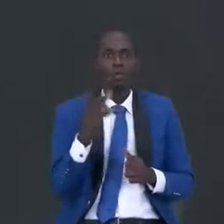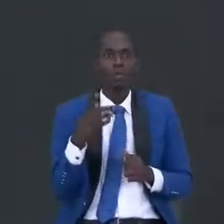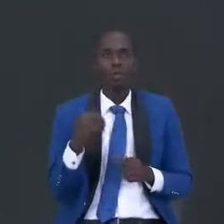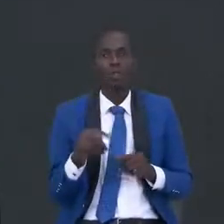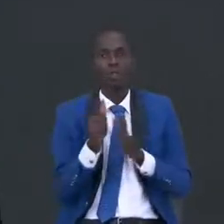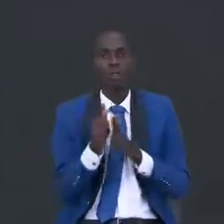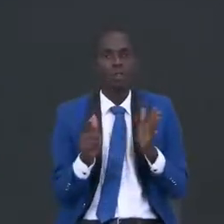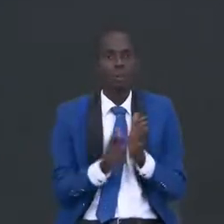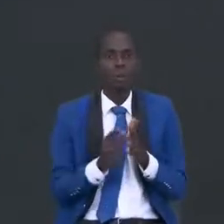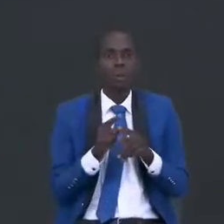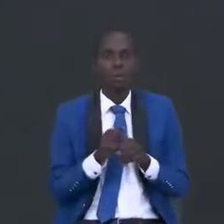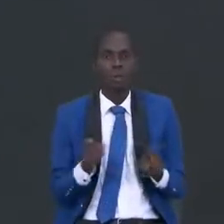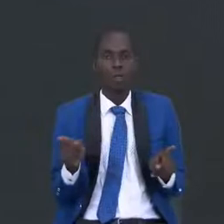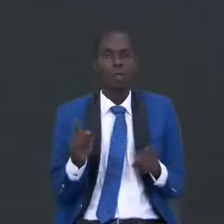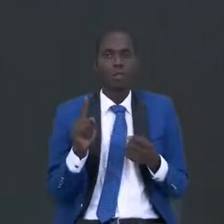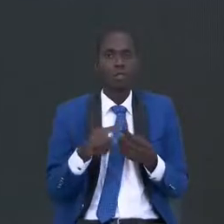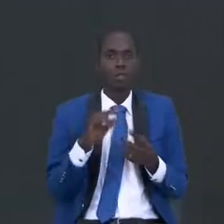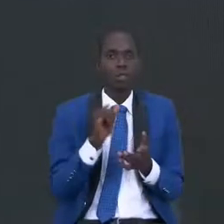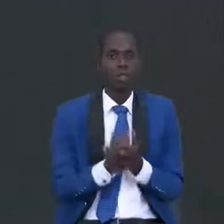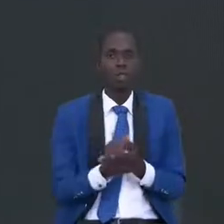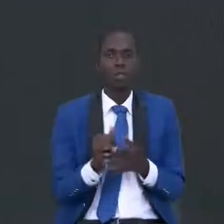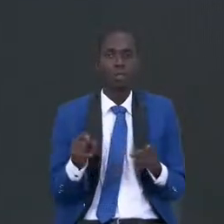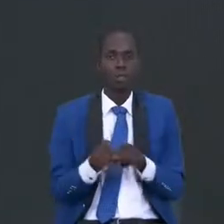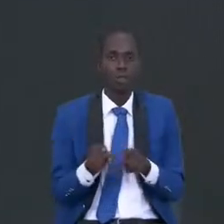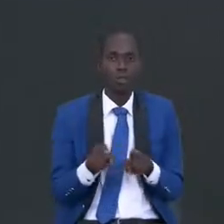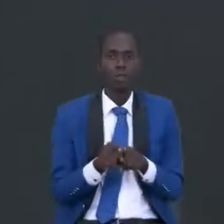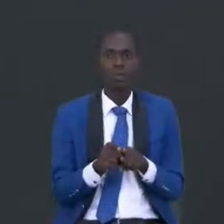loi, mais